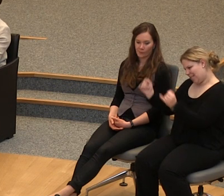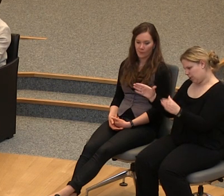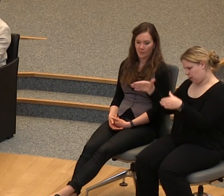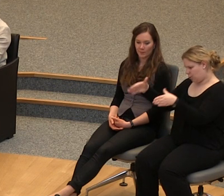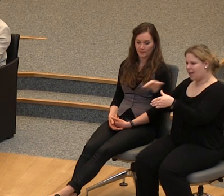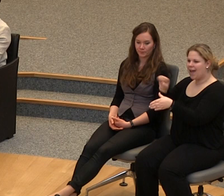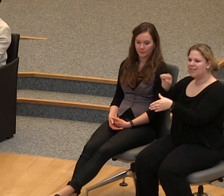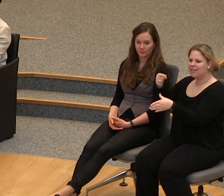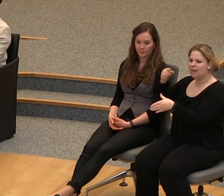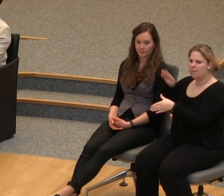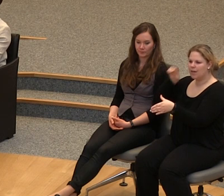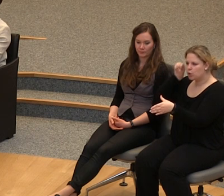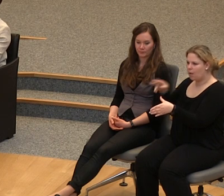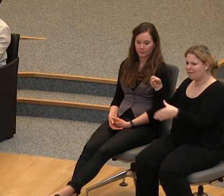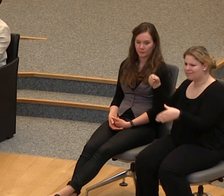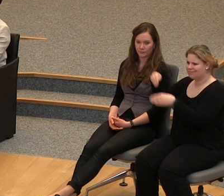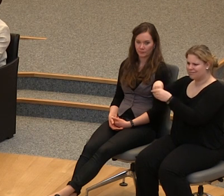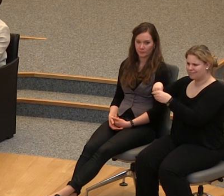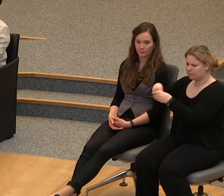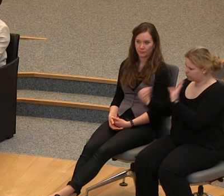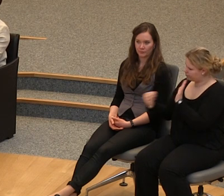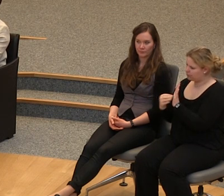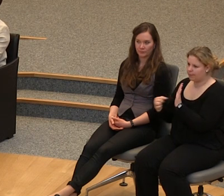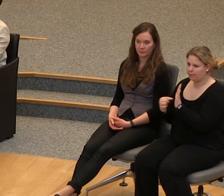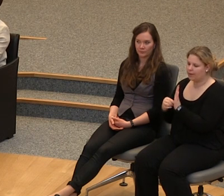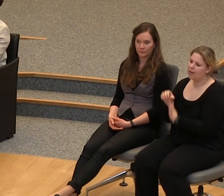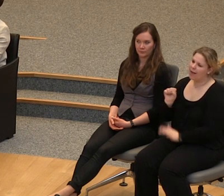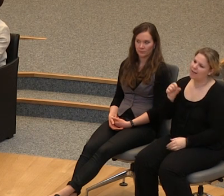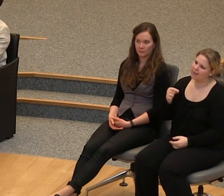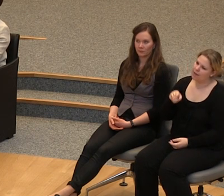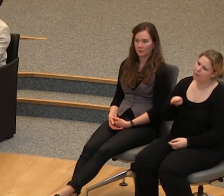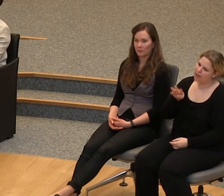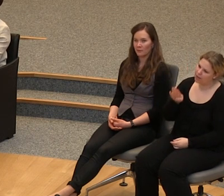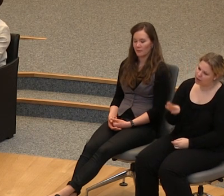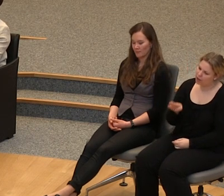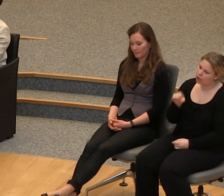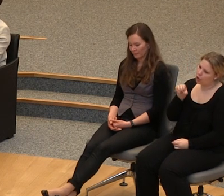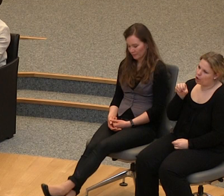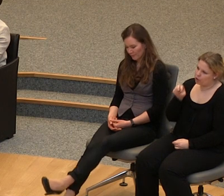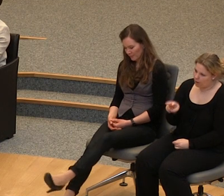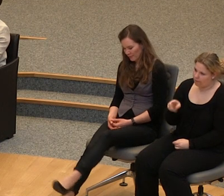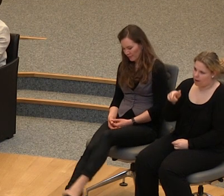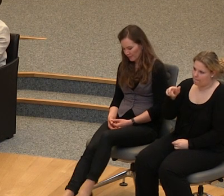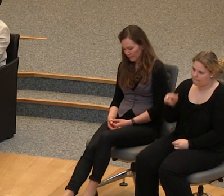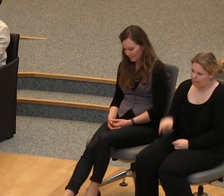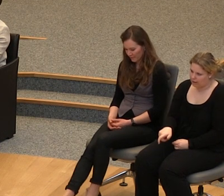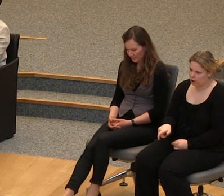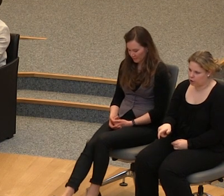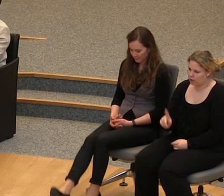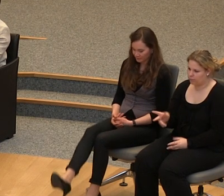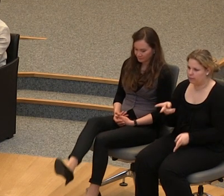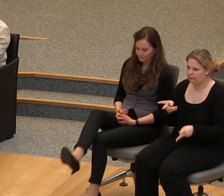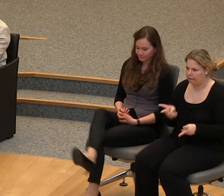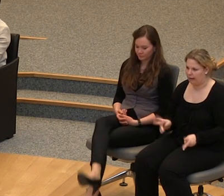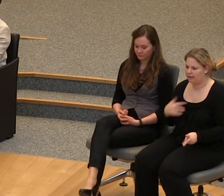SGB XII verankert ist. Es steht nicht im SGB XII, der Mensch hat ein Recht auf